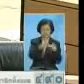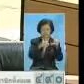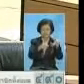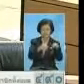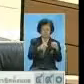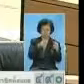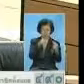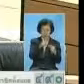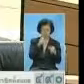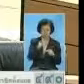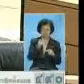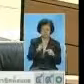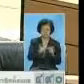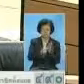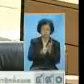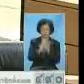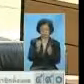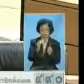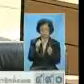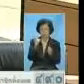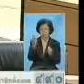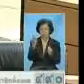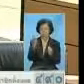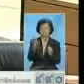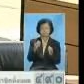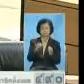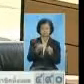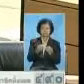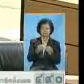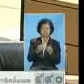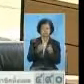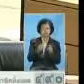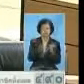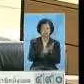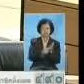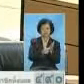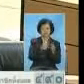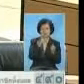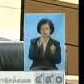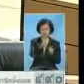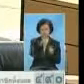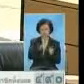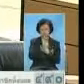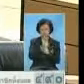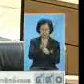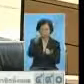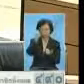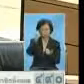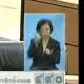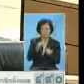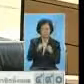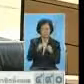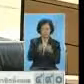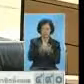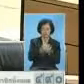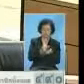าะหน้ารีบด่วนเราต้องแก้ก่อนฮะเฉพาะหน้ารีบด่วนในวิธีการแก้มีอย่างเดียวครับใครเข้ามาทำเนี่ยมันก็ต้องคิดแบบเดียวกันเอาเงินกองเข้า